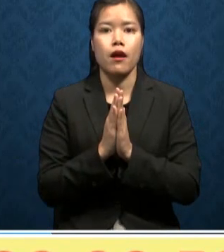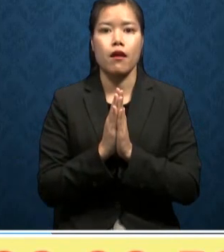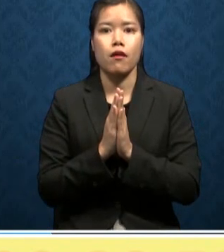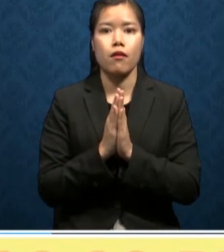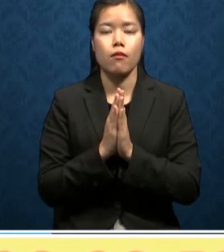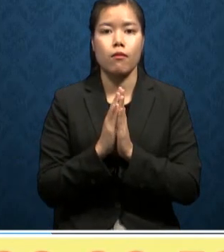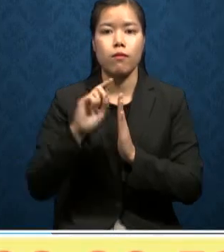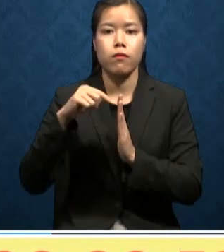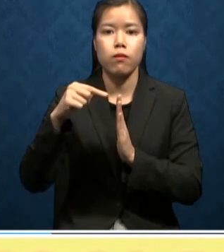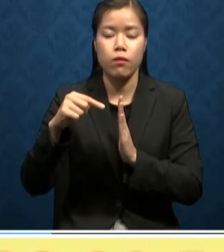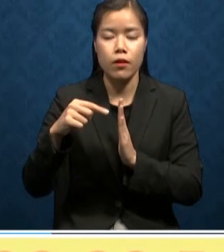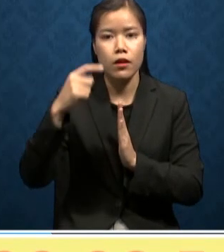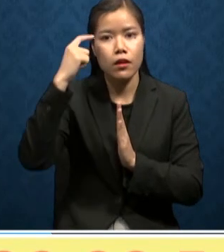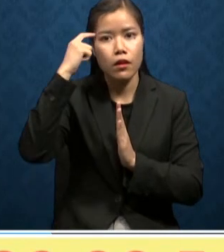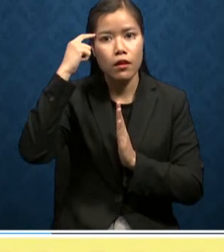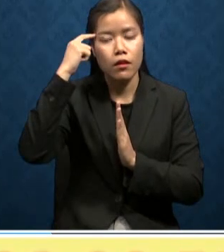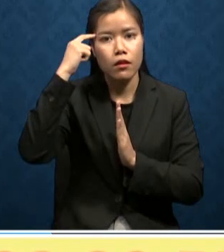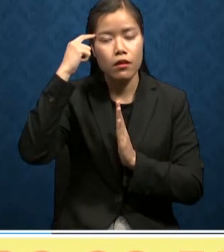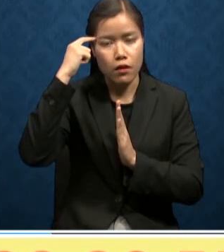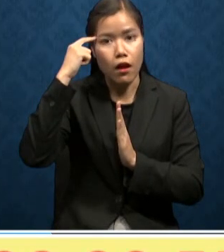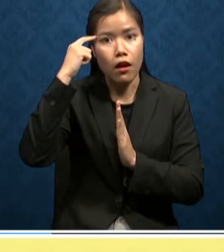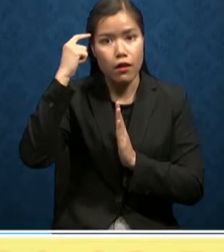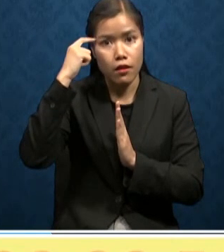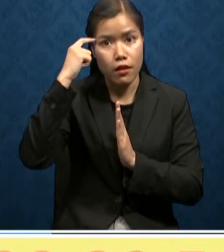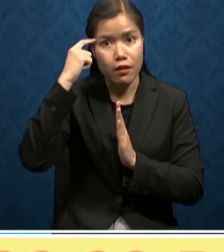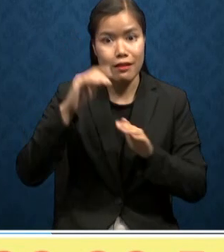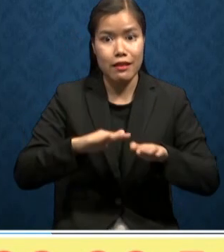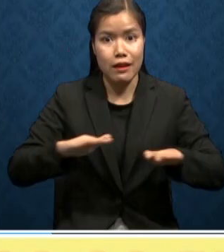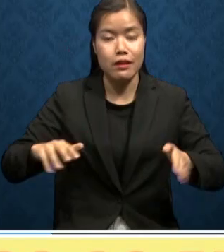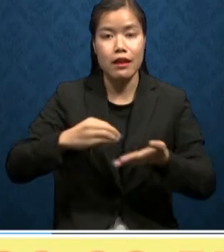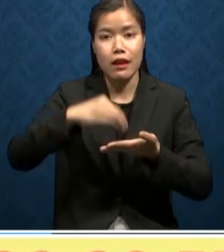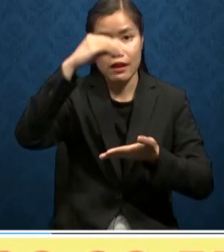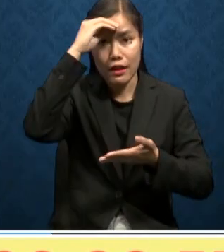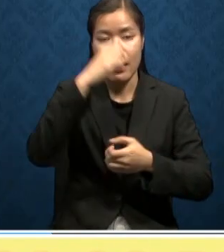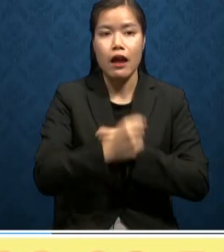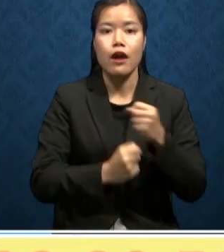พน้-น้อง 4 ขวบ 11 ขวบพ่อแม่นง landscape